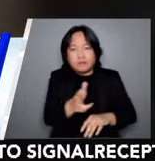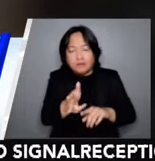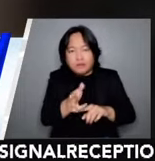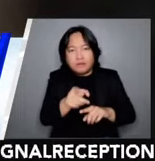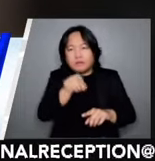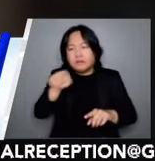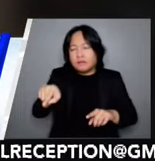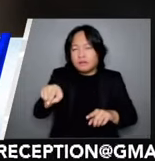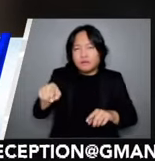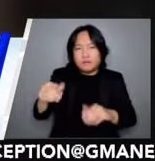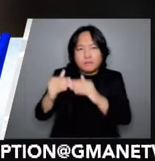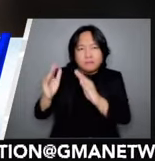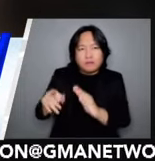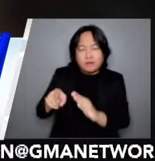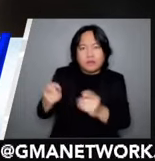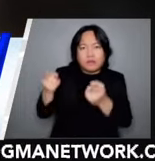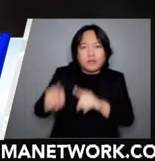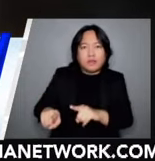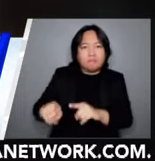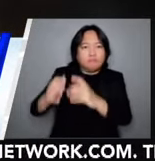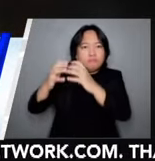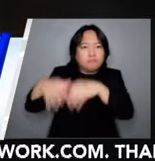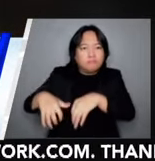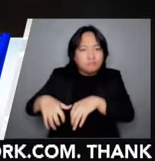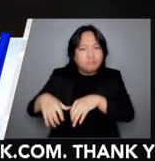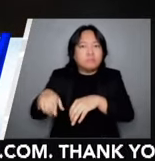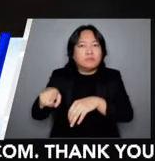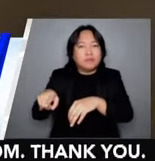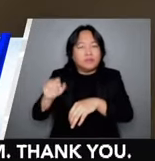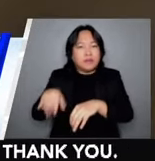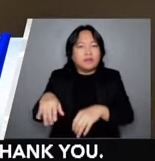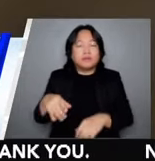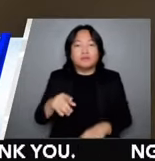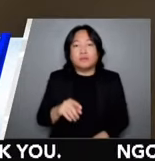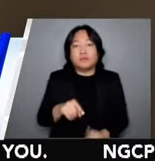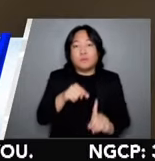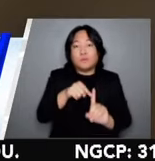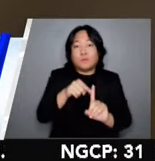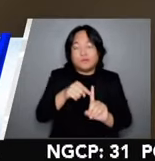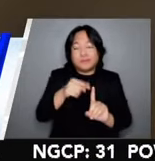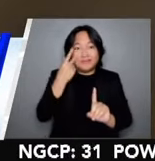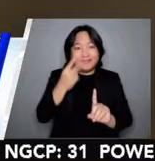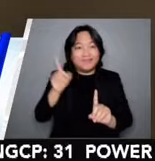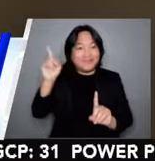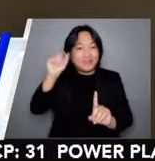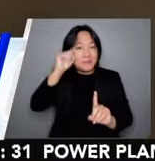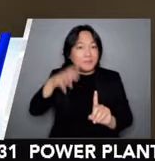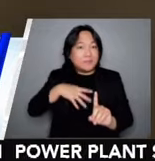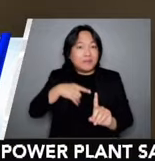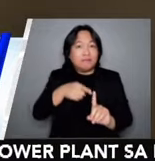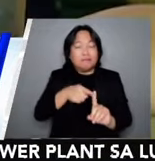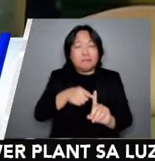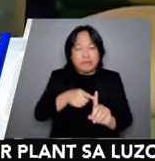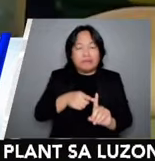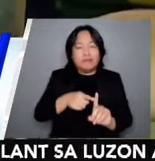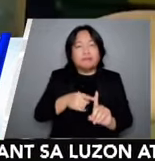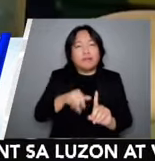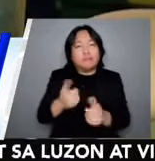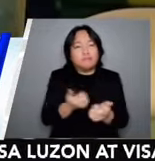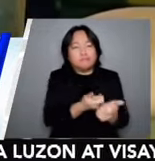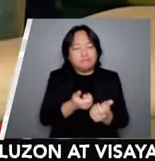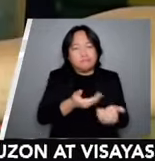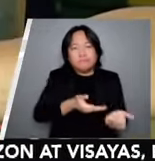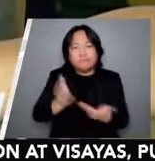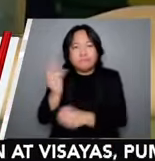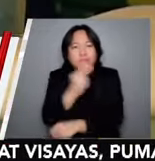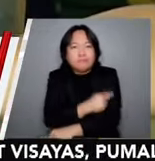bahagi ng kisame ang 25 anyos na fire volunteer na si C.K. Oliver. Nadala pa siya sa ospital pero pumanaw pasado alas 10 kagabi. Habang nasa loob